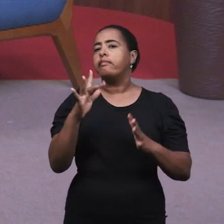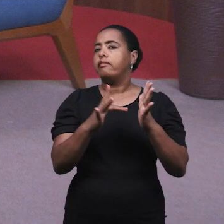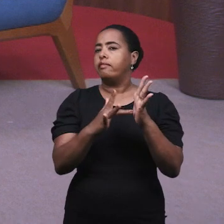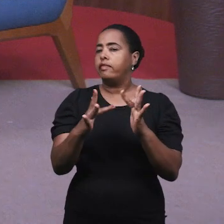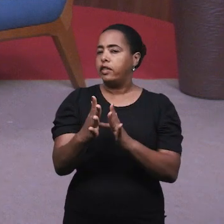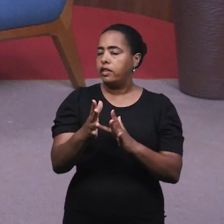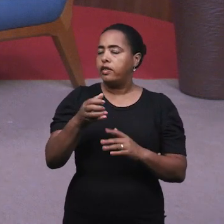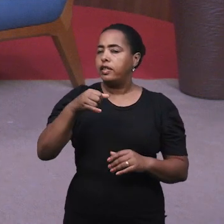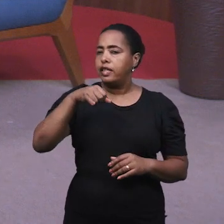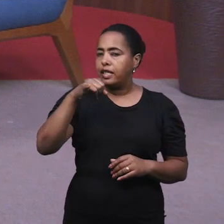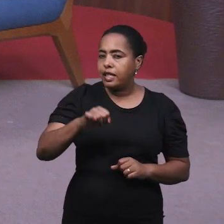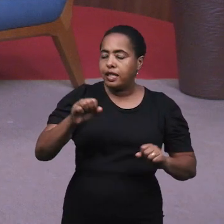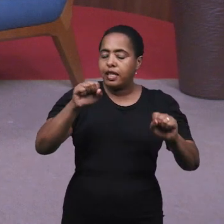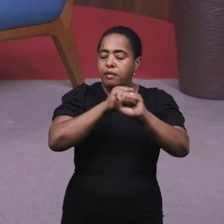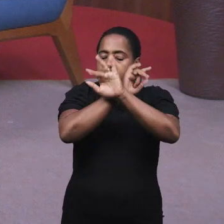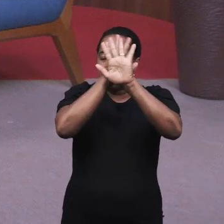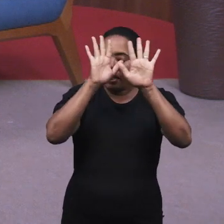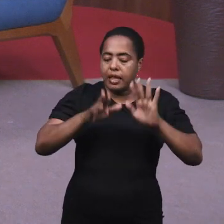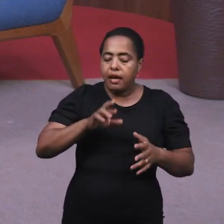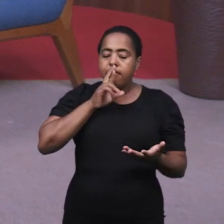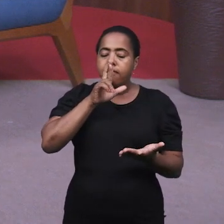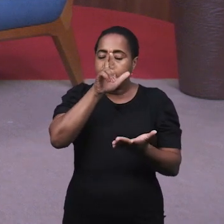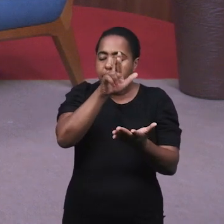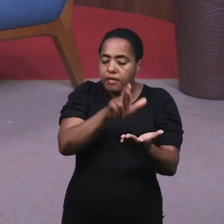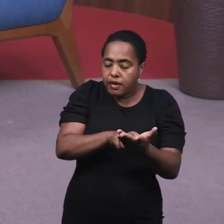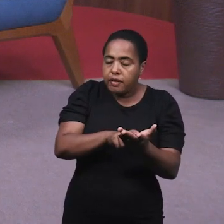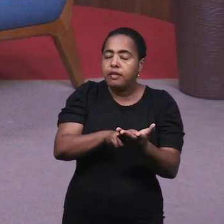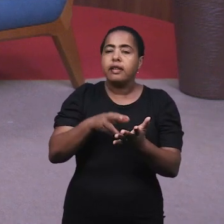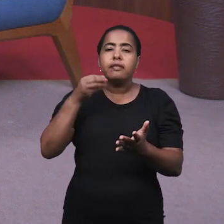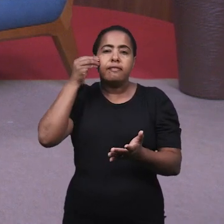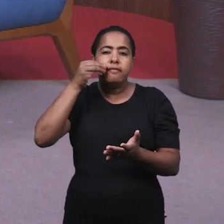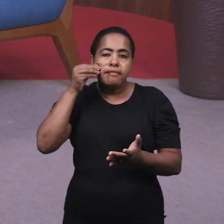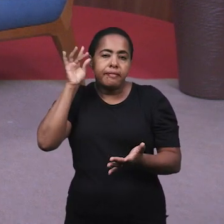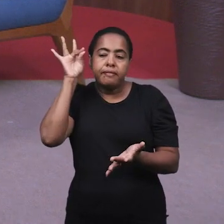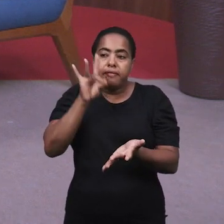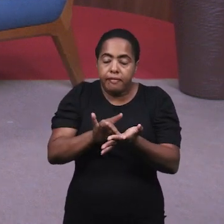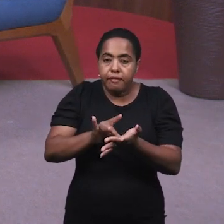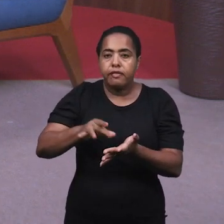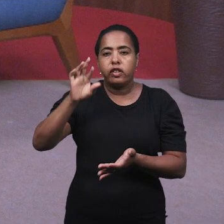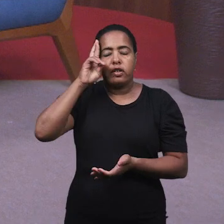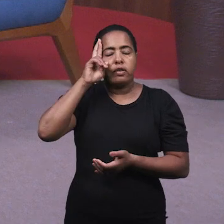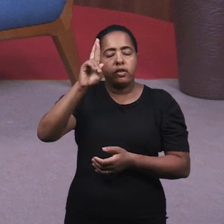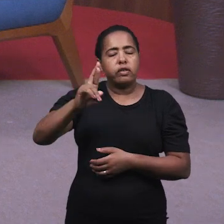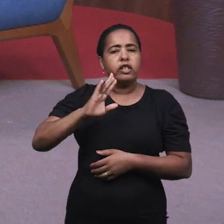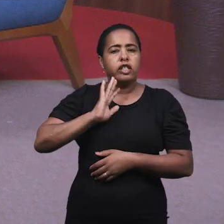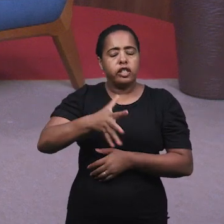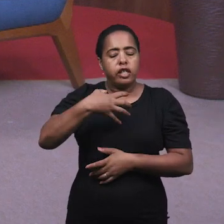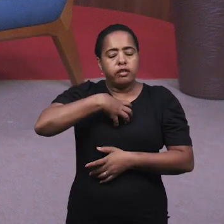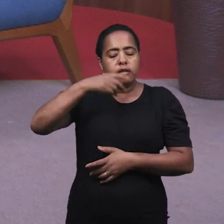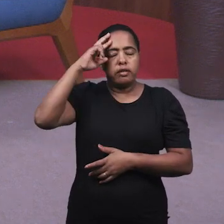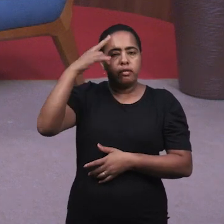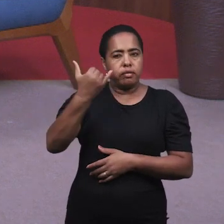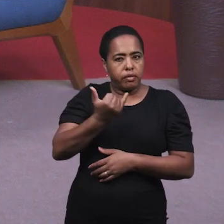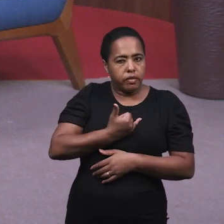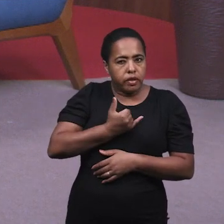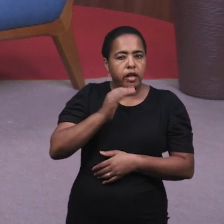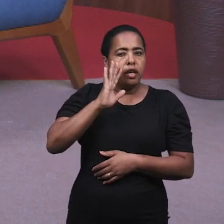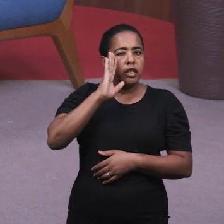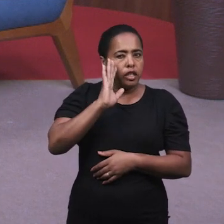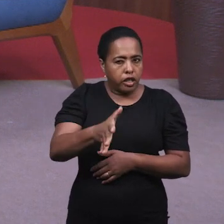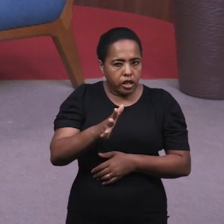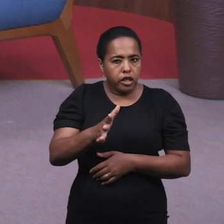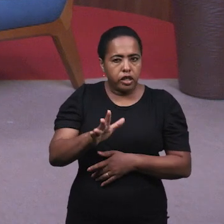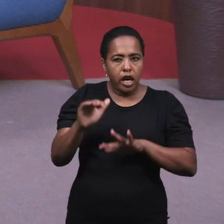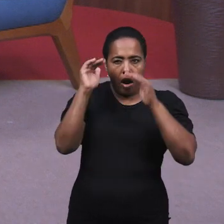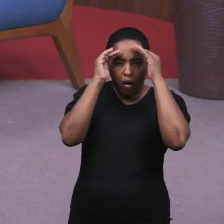Seigneur Jésus, si nous avons une évidence dans notre vie, des expériences réelles avec lui, si nous entendons sa